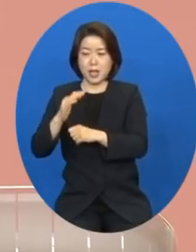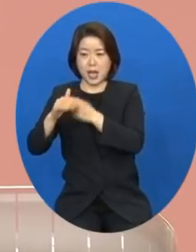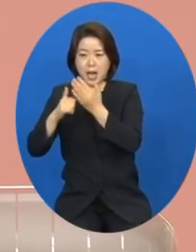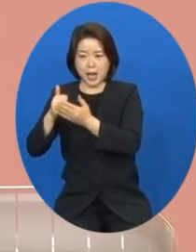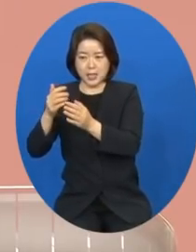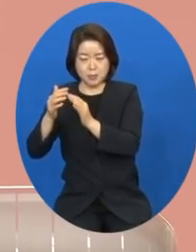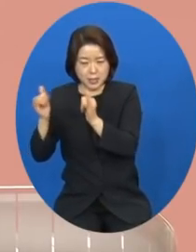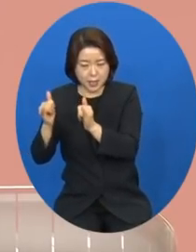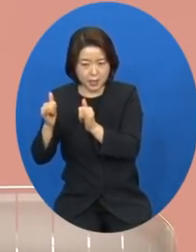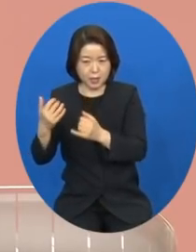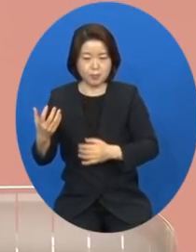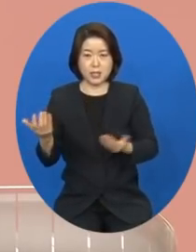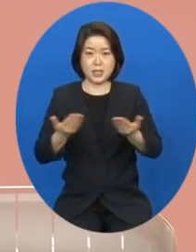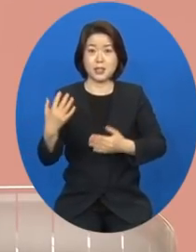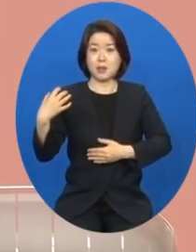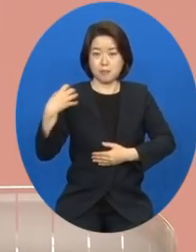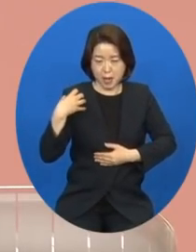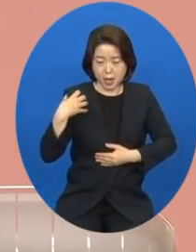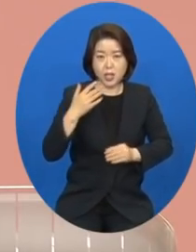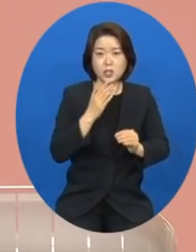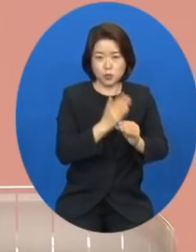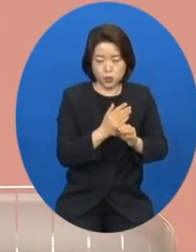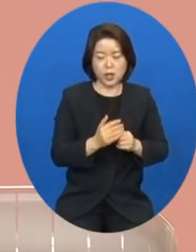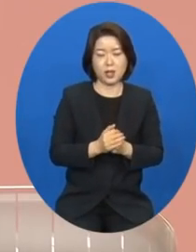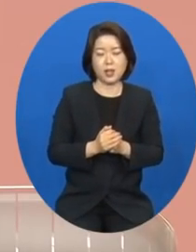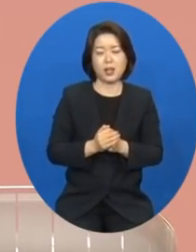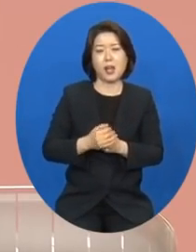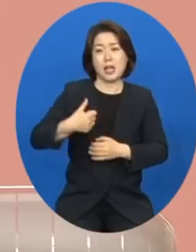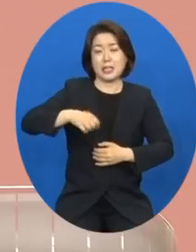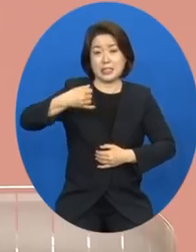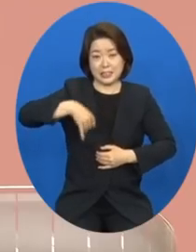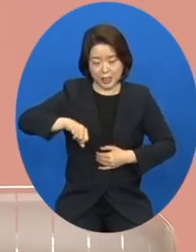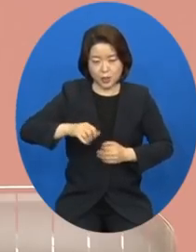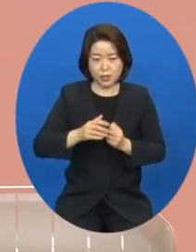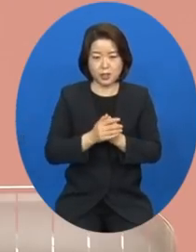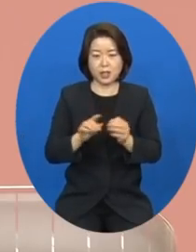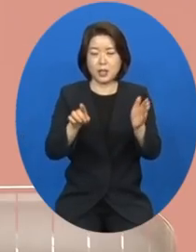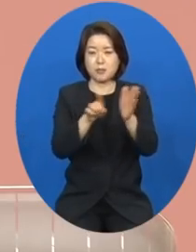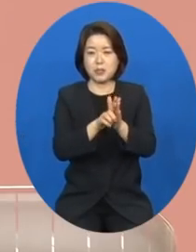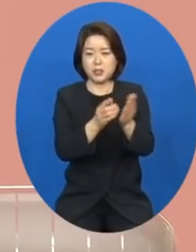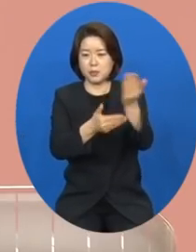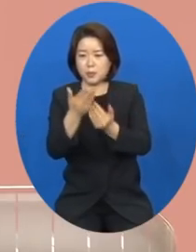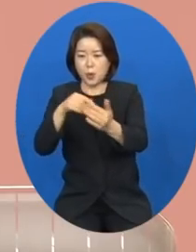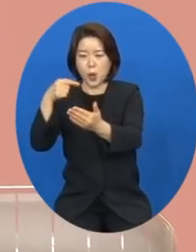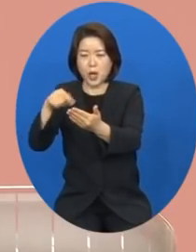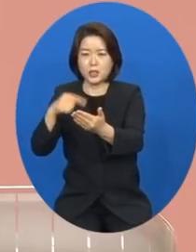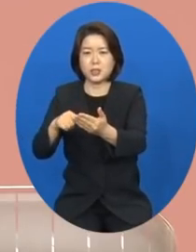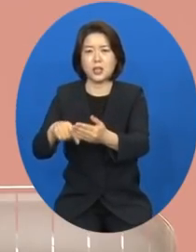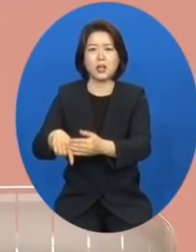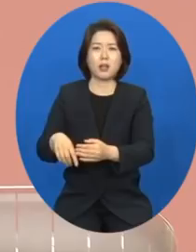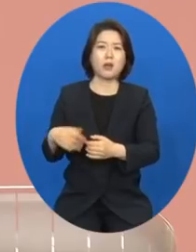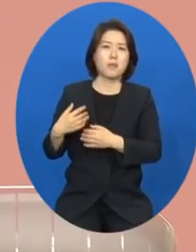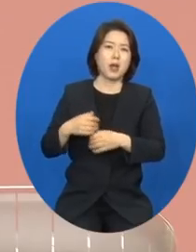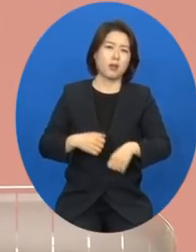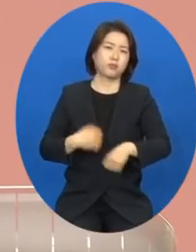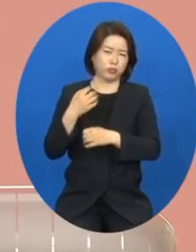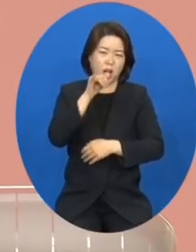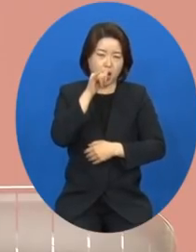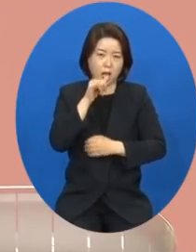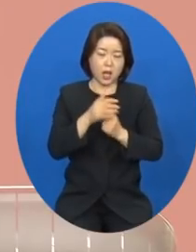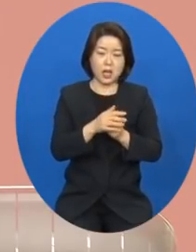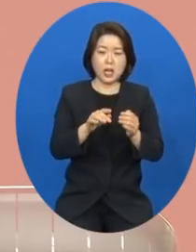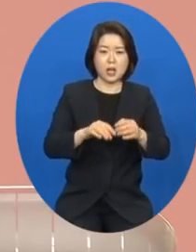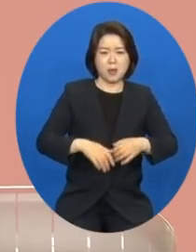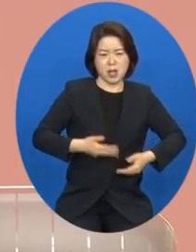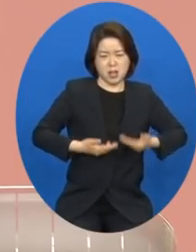위해서 신앙의 전수 하는 일에 소홀했던 것은 아닐까 너무 분주한 나머지 신앙 계승한 은